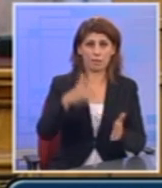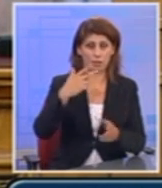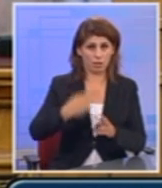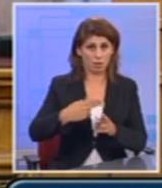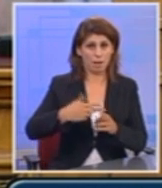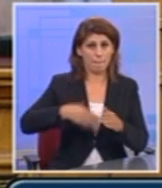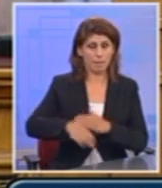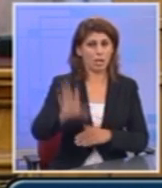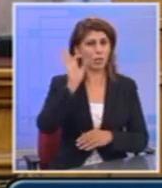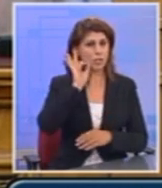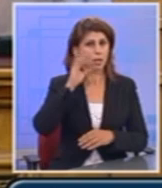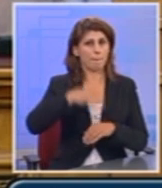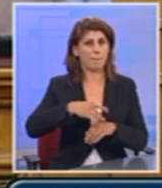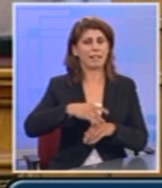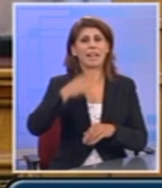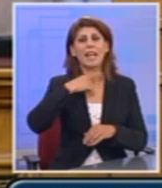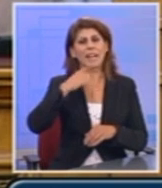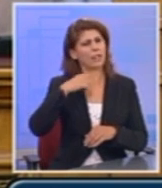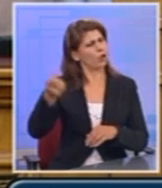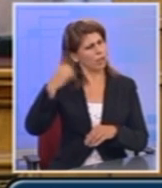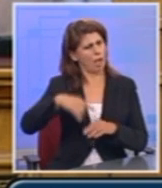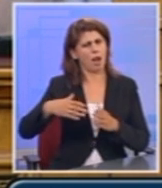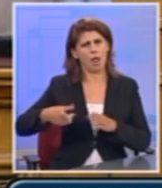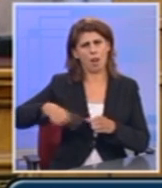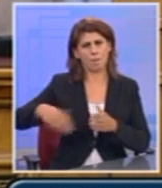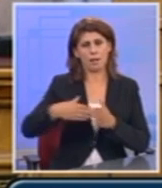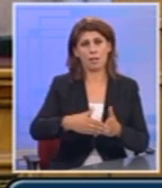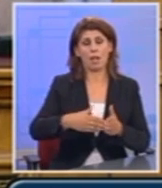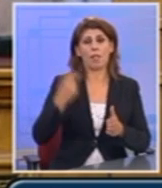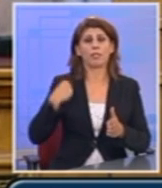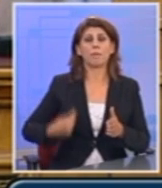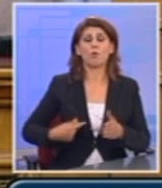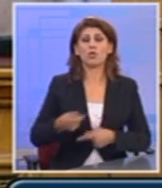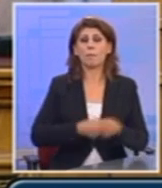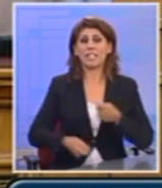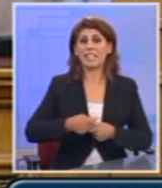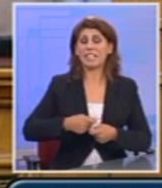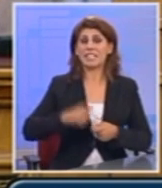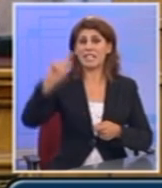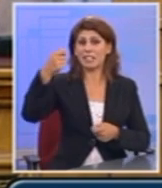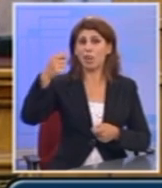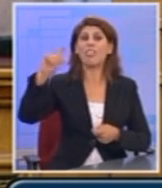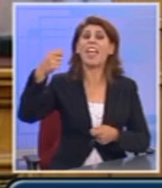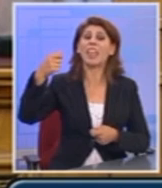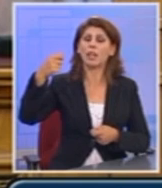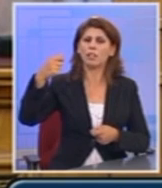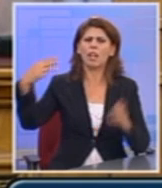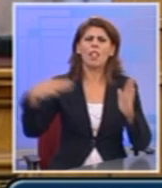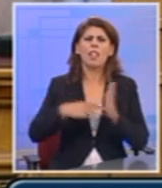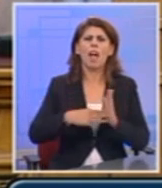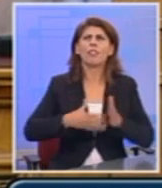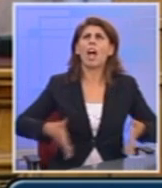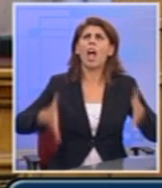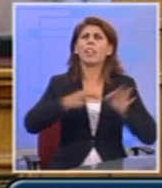πειραιώς θεσσαλονίκης πάτρας ηρακλείου και άλλοι η δημόσια επιχείρηση ηλεκτρισμού η δεη χιλιάδες ακίνητα